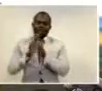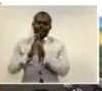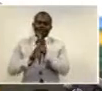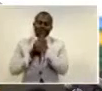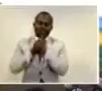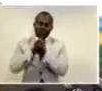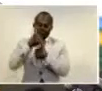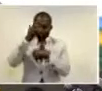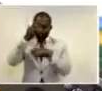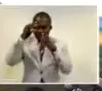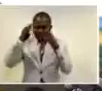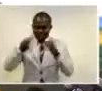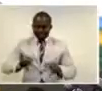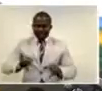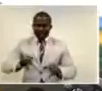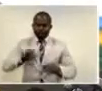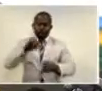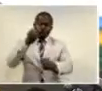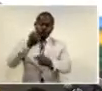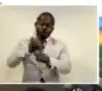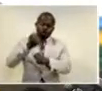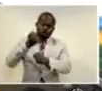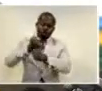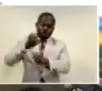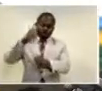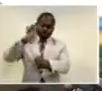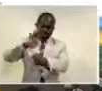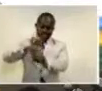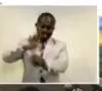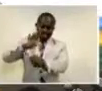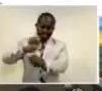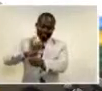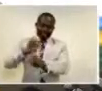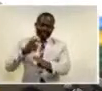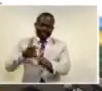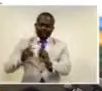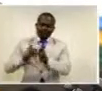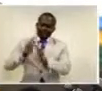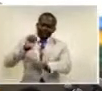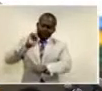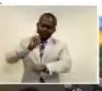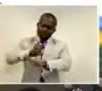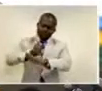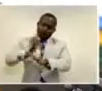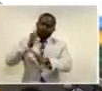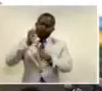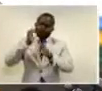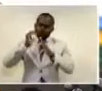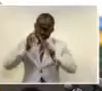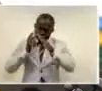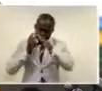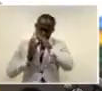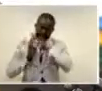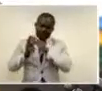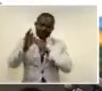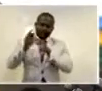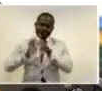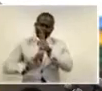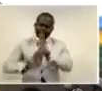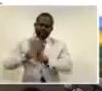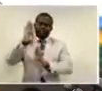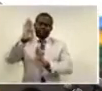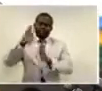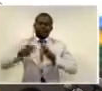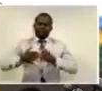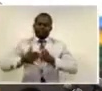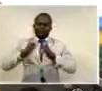kurushaho gukora cyane ndetse twiha n'icyerekezo cy'iterambere cyo kuba irembo ry'igihugu